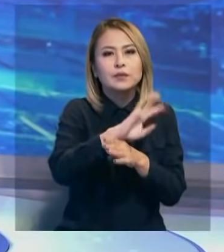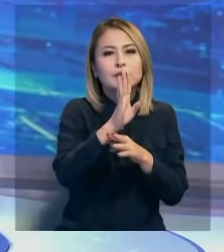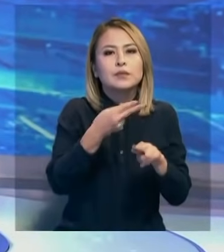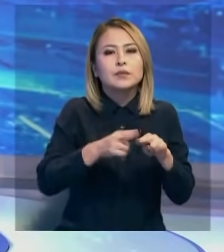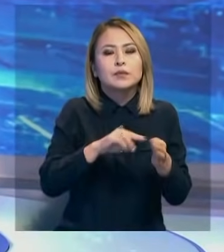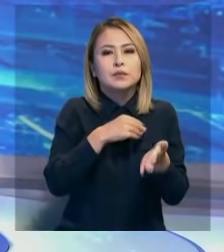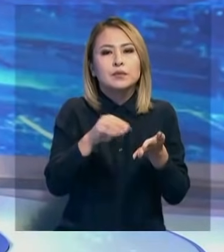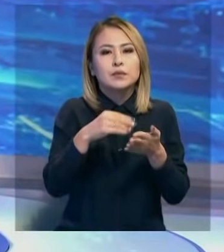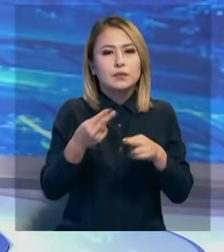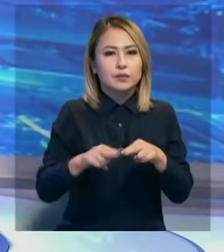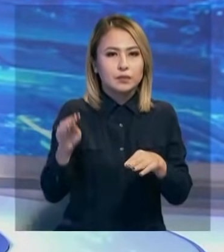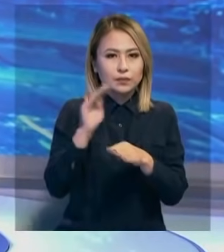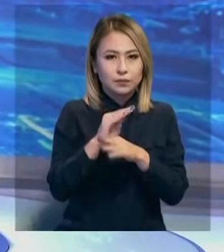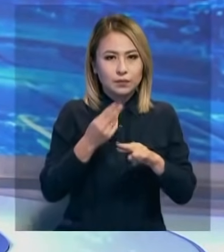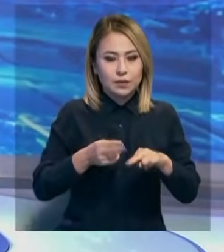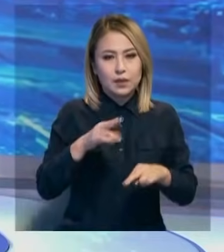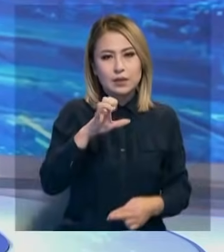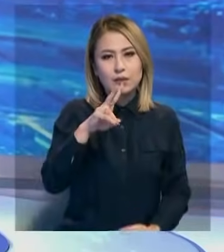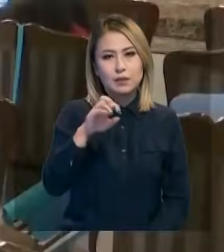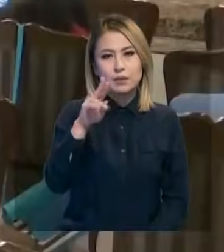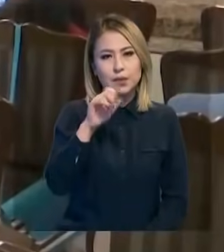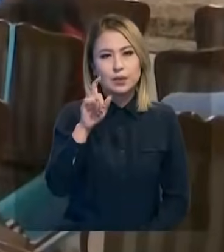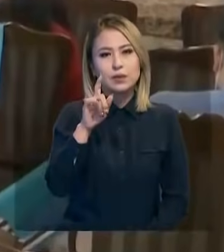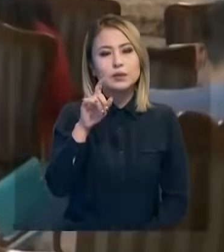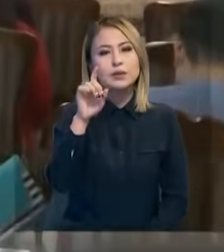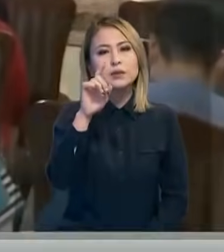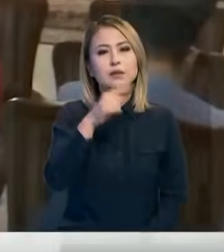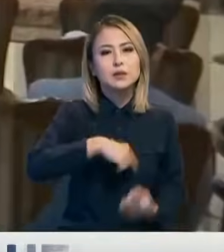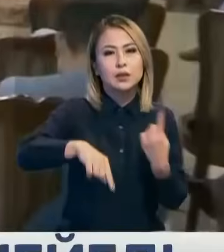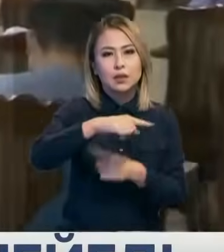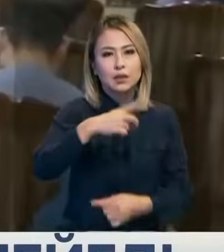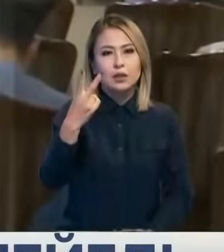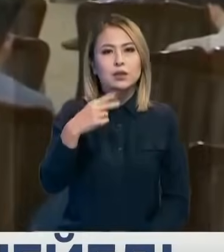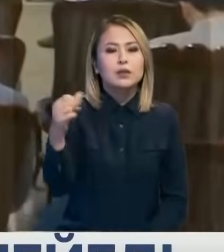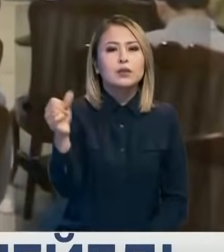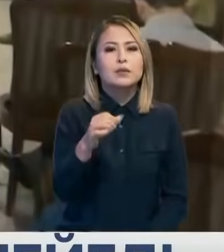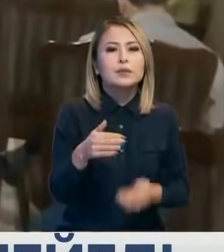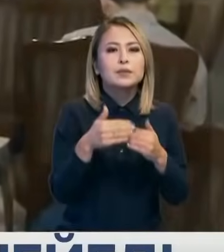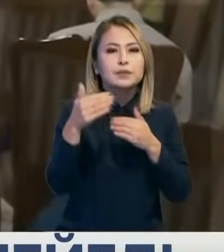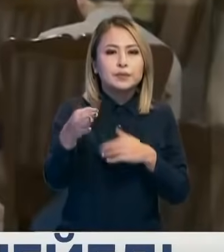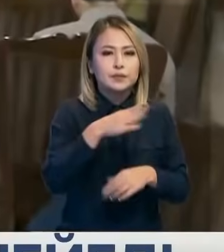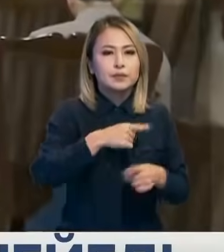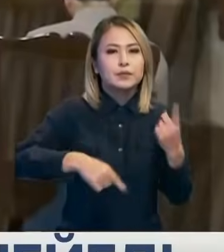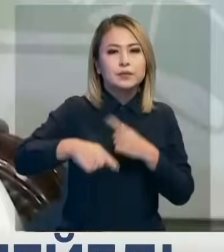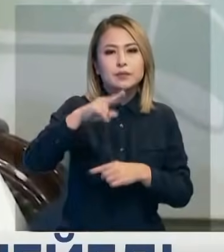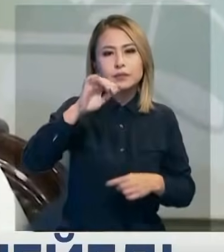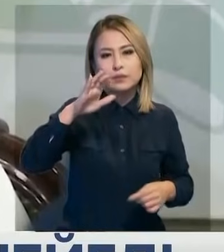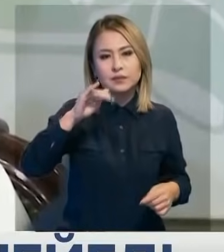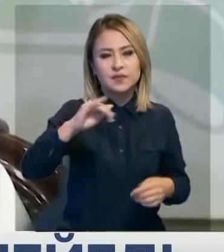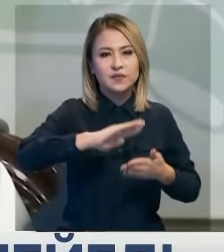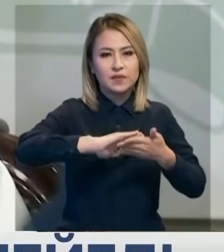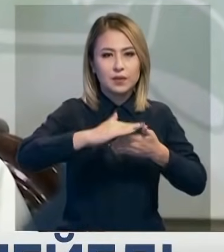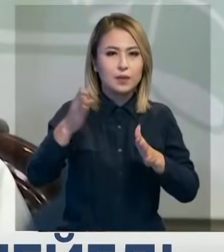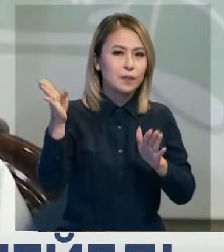құрал жабдық сатып алу үшін бөлінеді. Сонымен қатар ресми Исламабад ауған бизнесмендер үшін екі шекараны ашады. Кәсіпкерлер